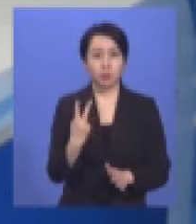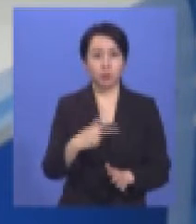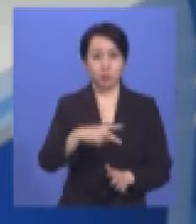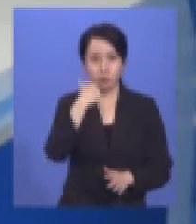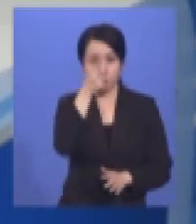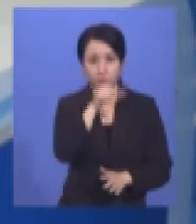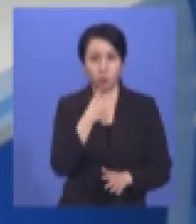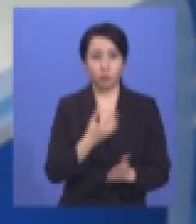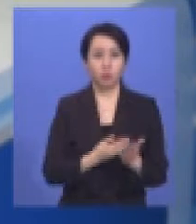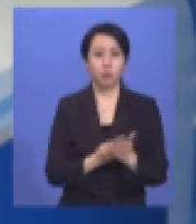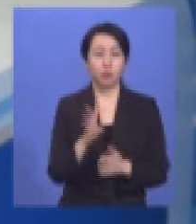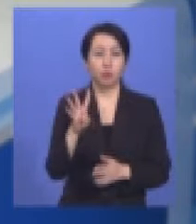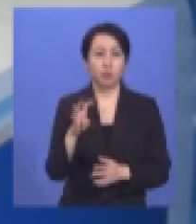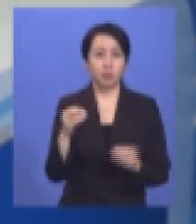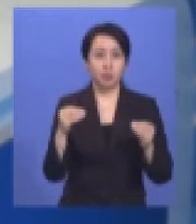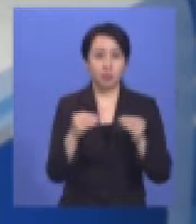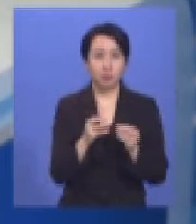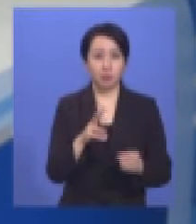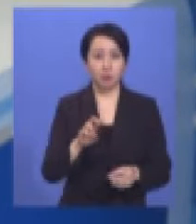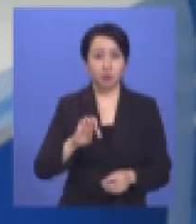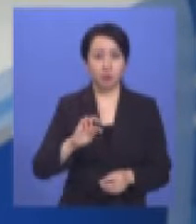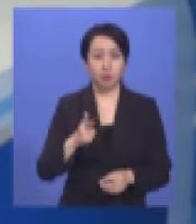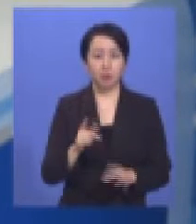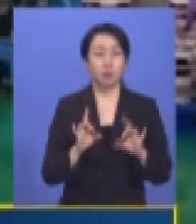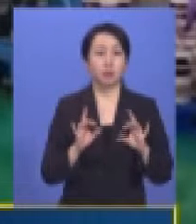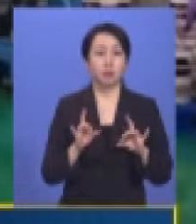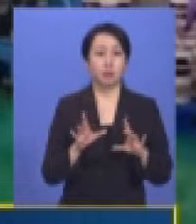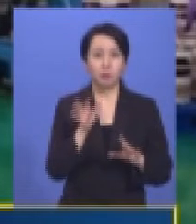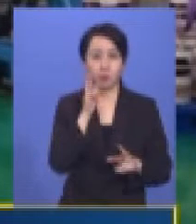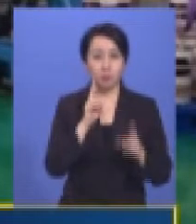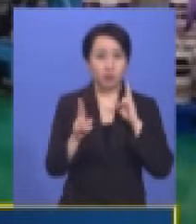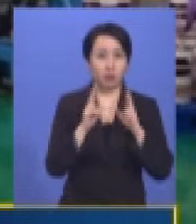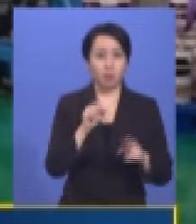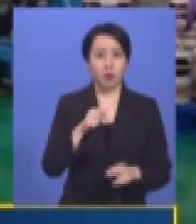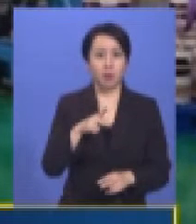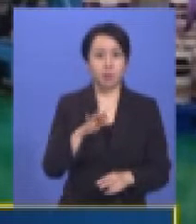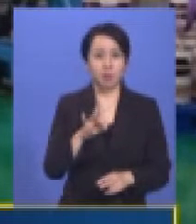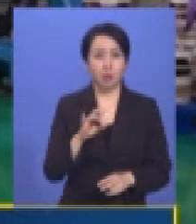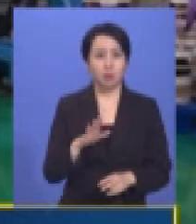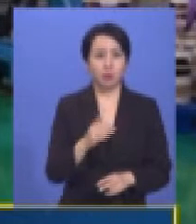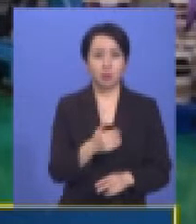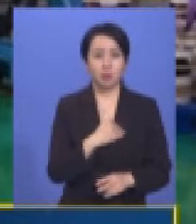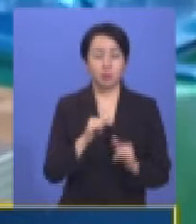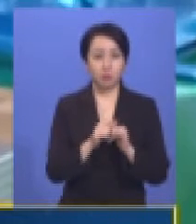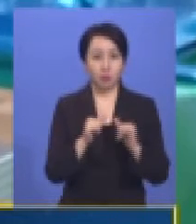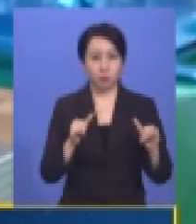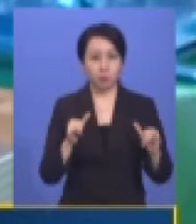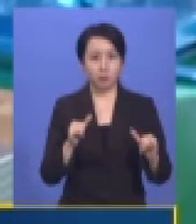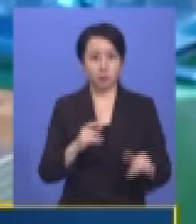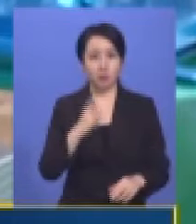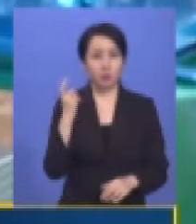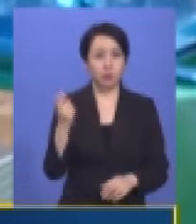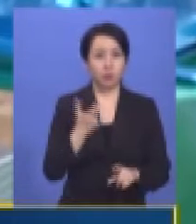В 2022 году доведем до 410 миллиардов тенге, рассказал в ходе брифинга Кумар Аксакалов. Интенсивно в